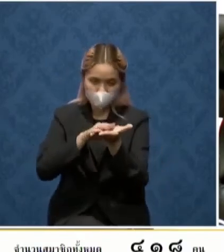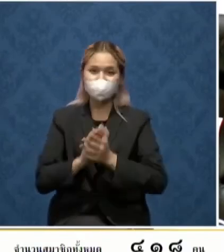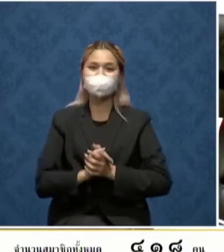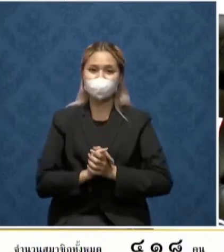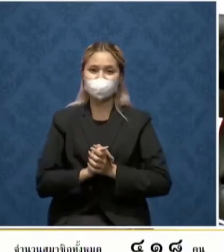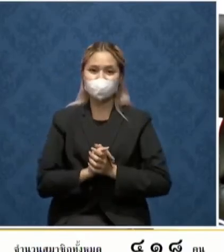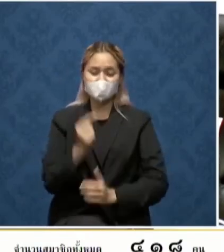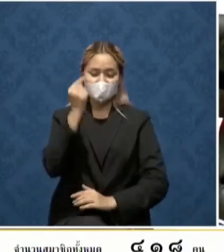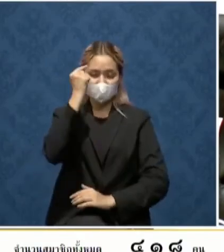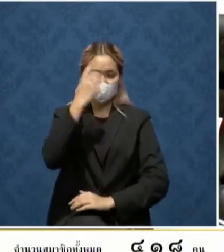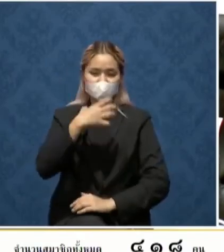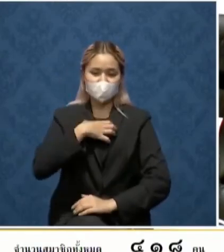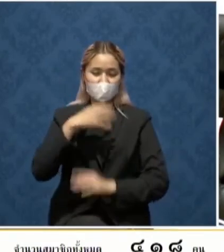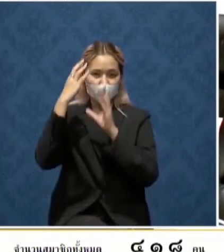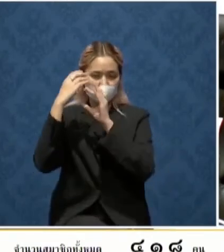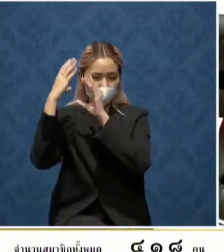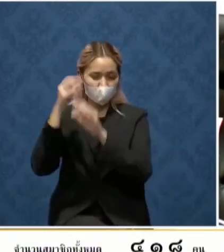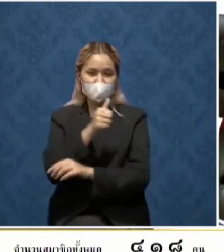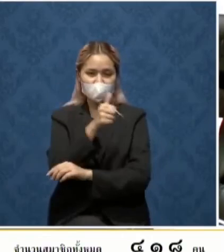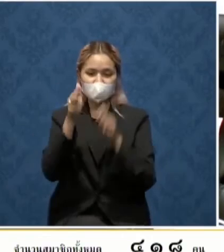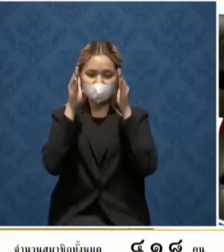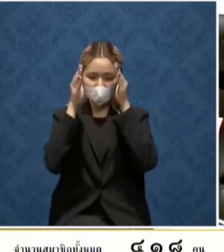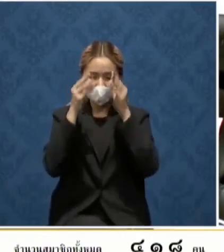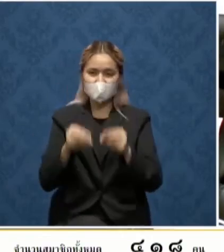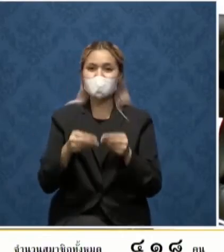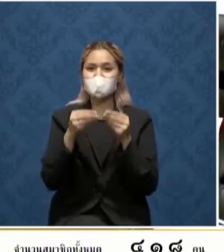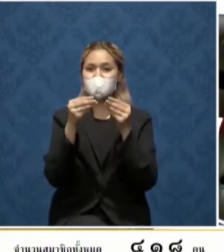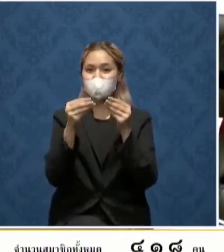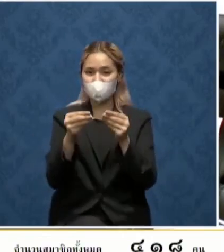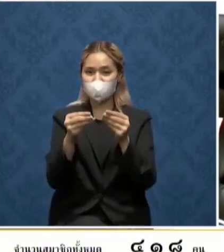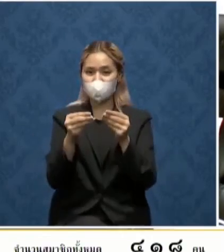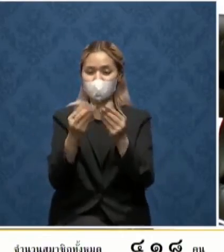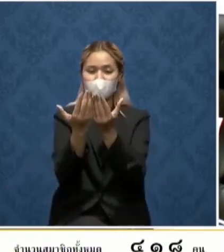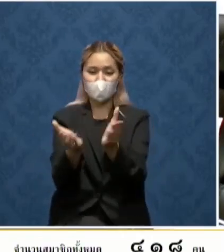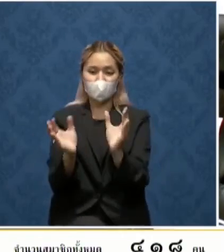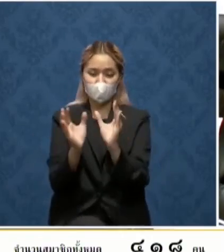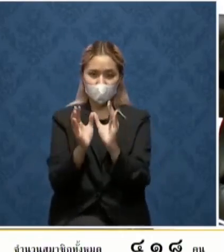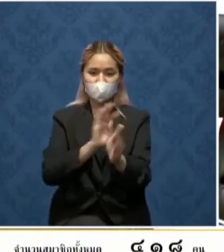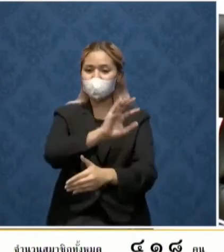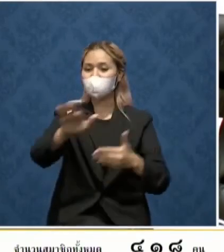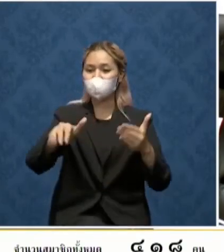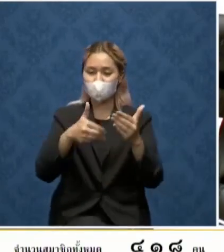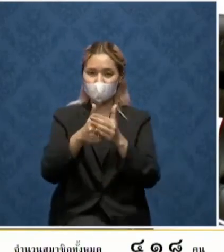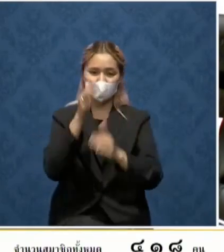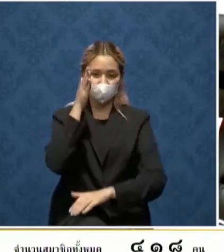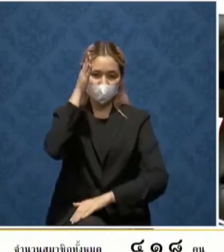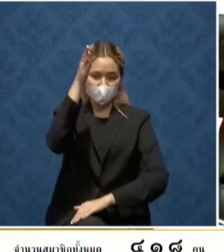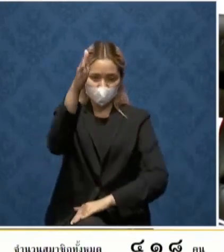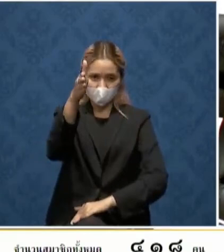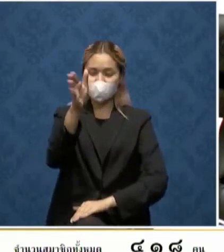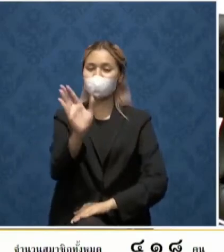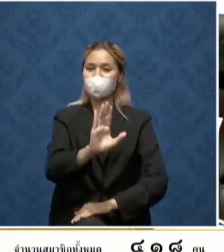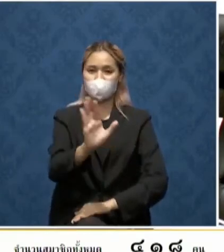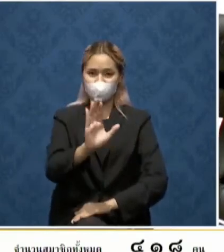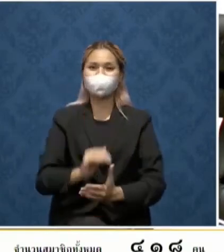ีเพียแตความประธนาดีและความตั้งใจจิัที่อยากไปถอดบทเรีนแลauseไมอยากใหเหตุการณแบบนี้เกิดขึ้นอีกในอนาค